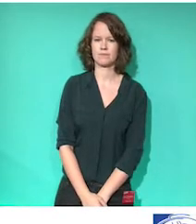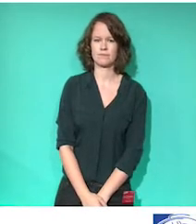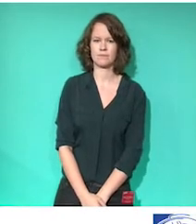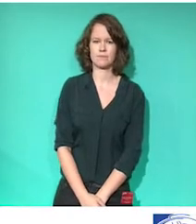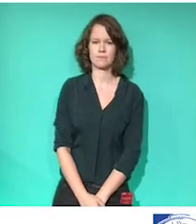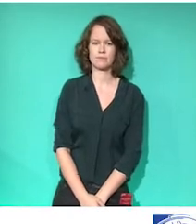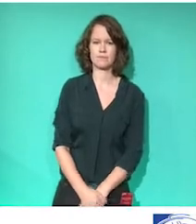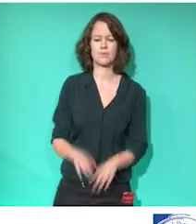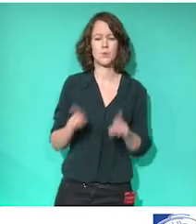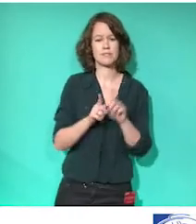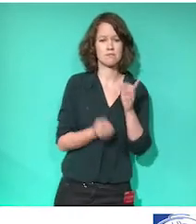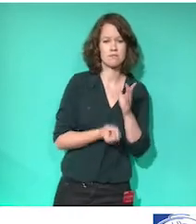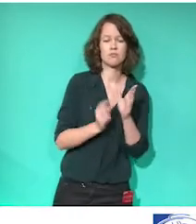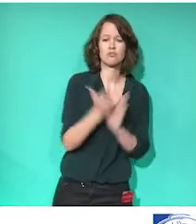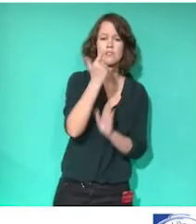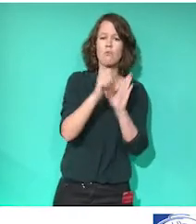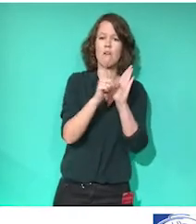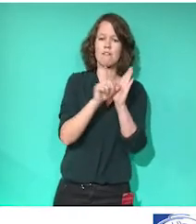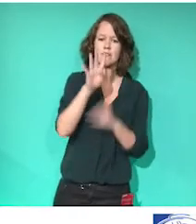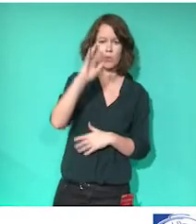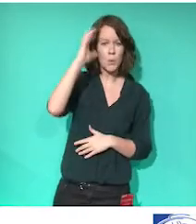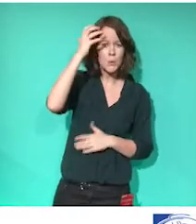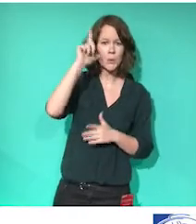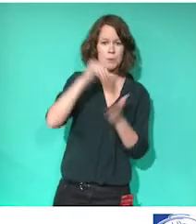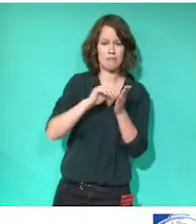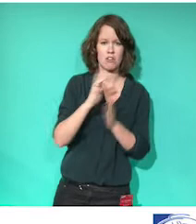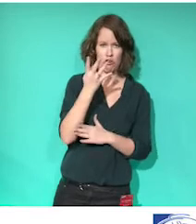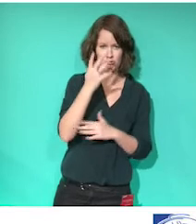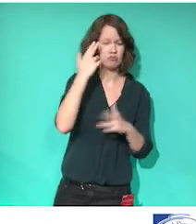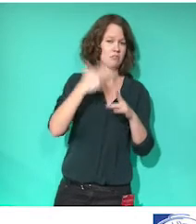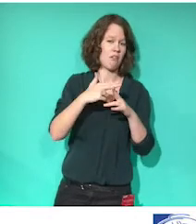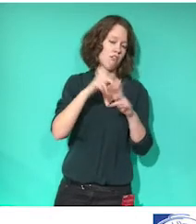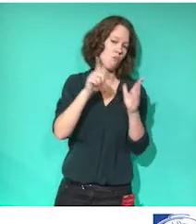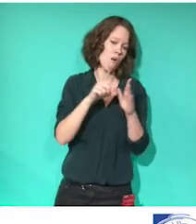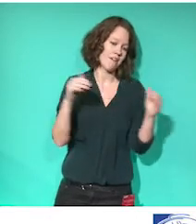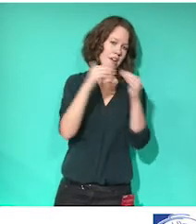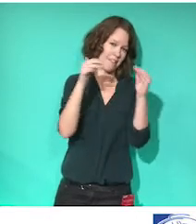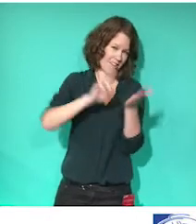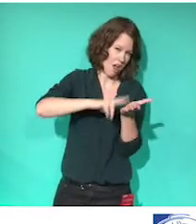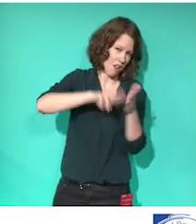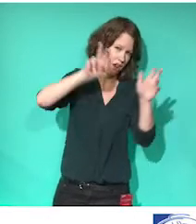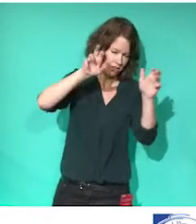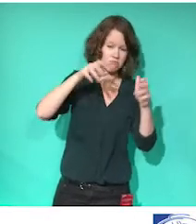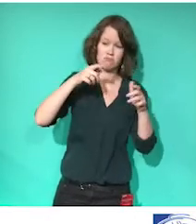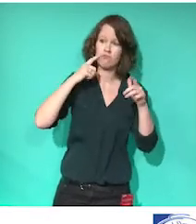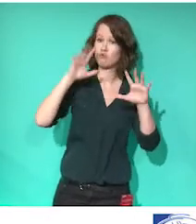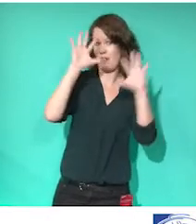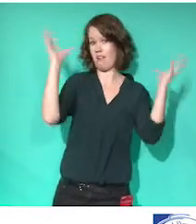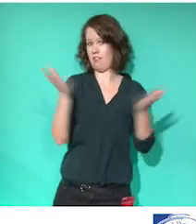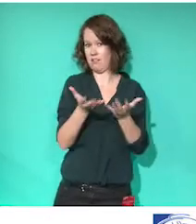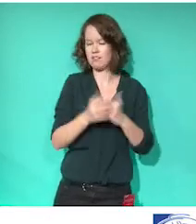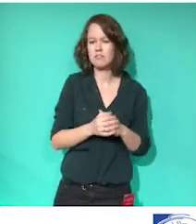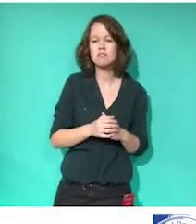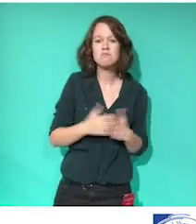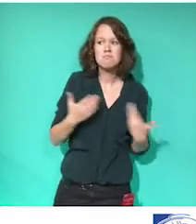Il y a eu la loi du 4 août 2014, la loi pour l'égalité réelle, une loi globale. On ne s'en rend déjà presque plus compte,